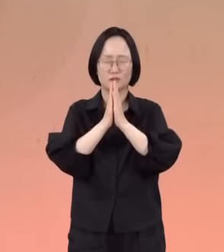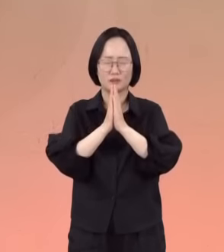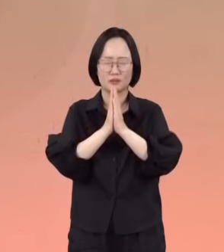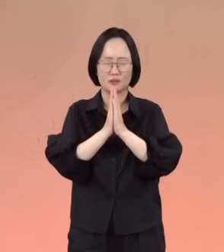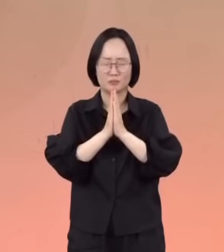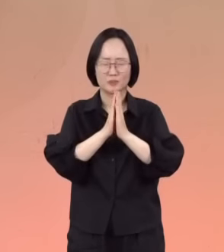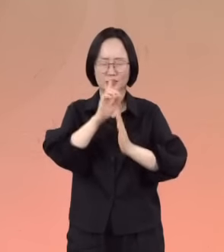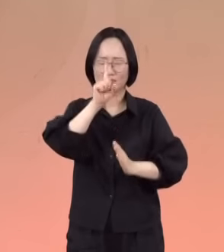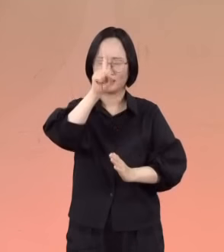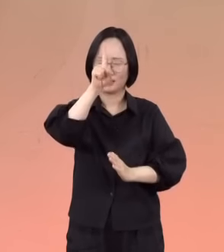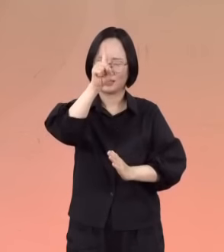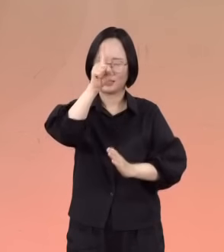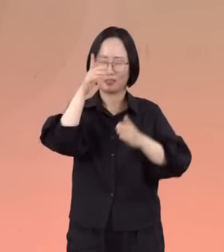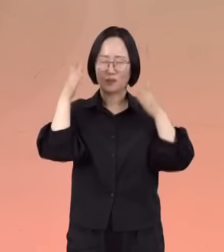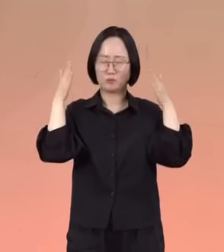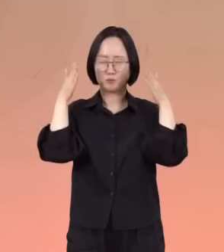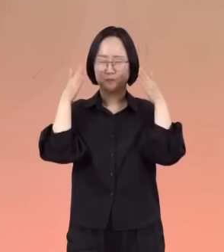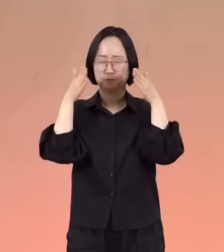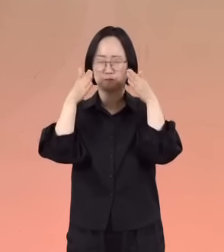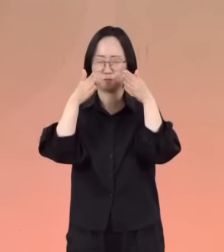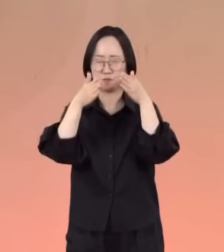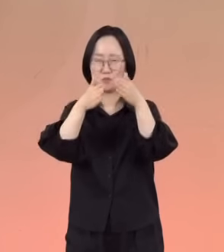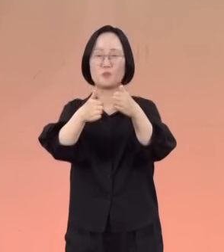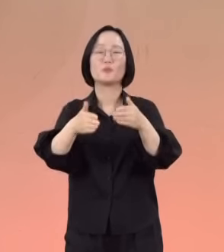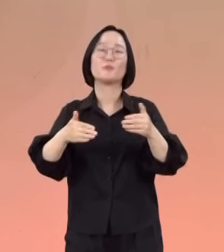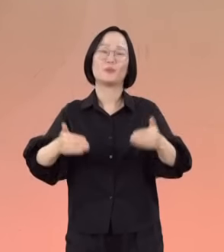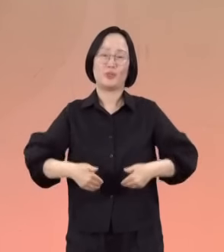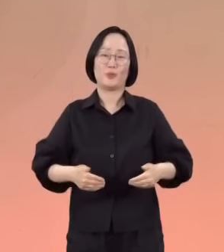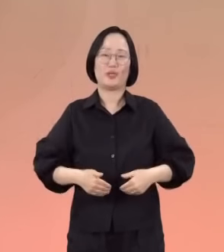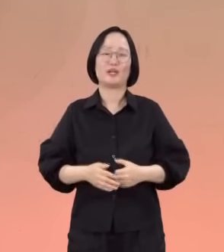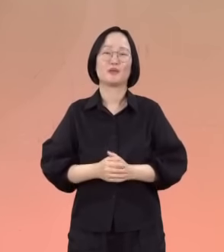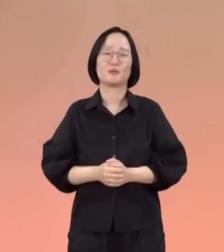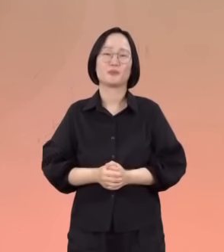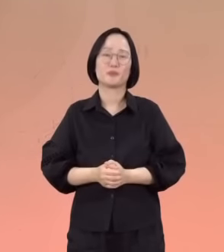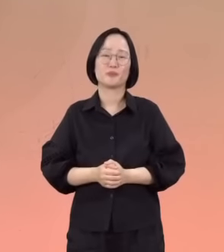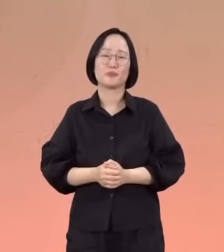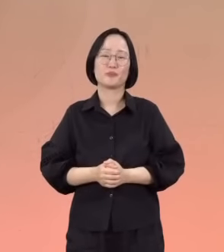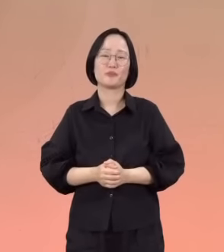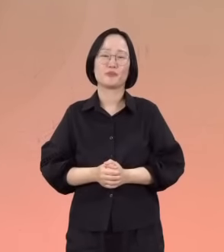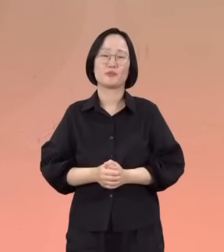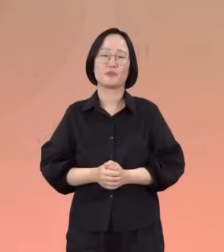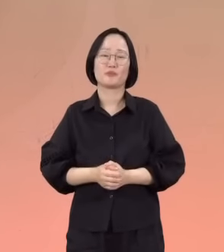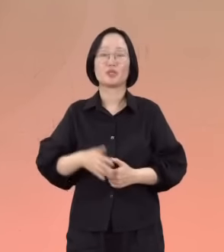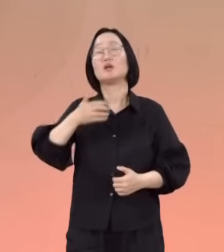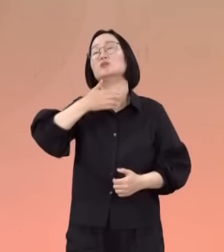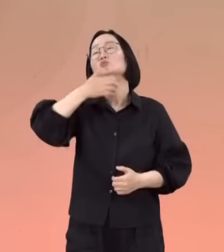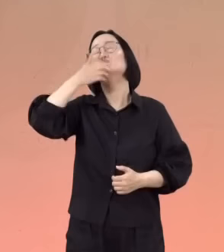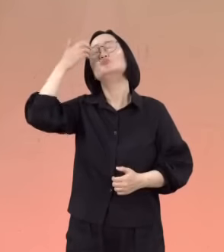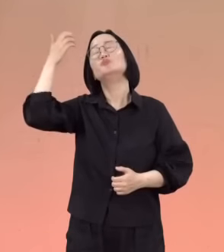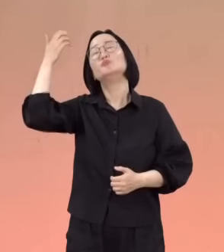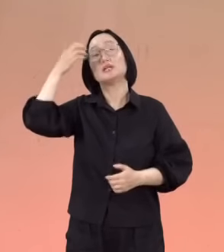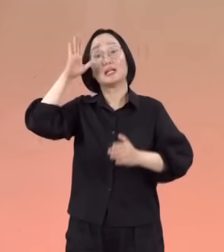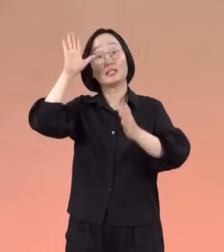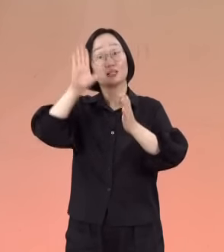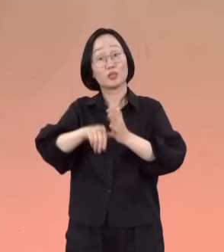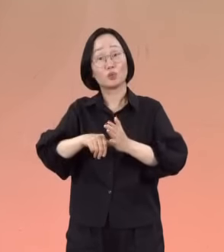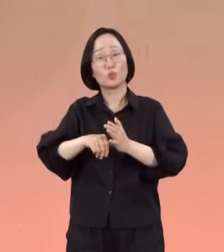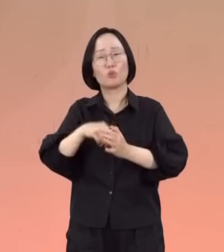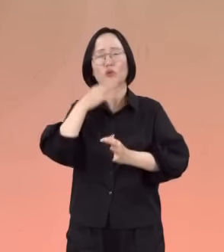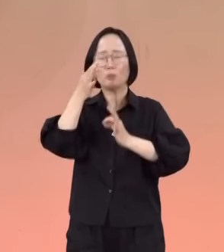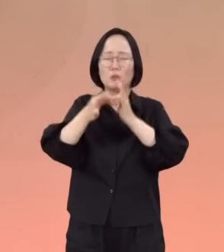일염 염불이 념이 돼야 된다 전말 딱 꿈을 꾸면 꿈속에서도 딴짓 안 하고 꿈속에서도